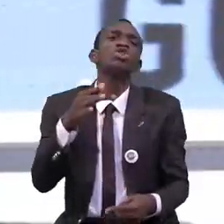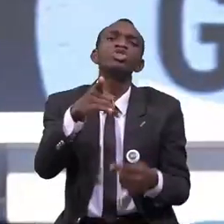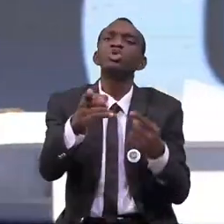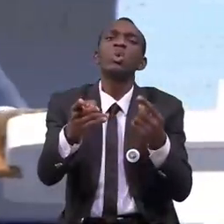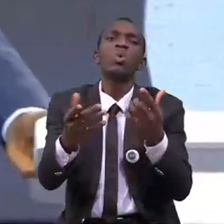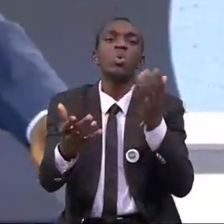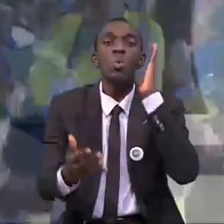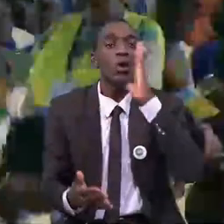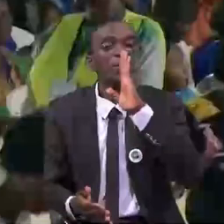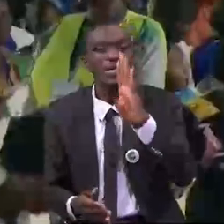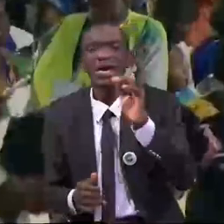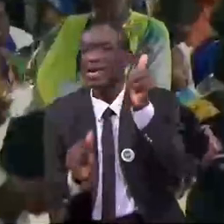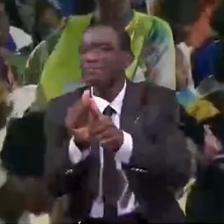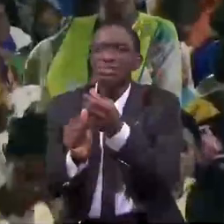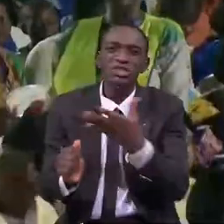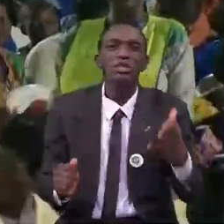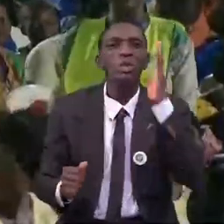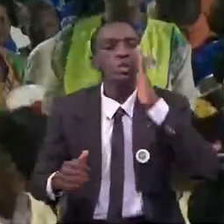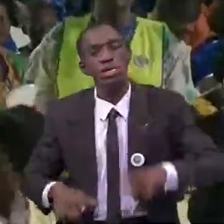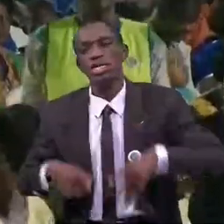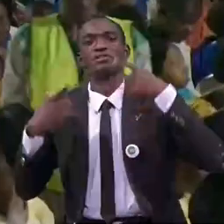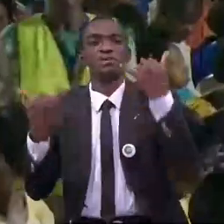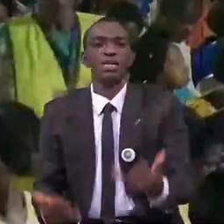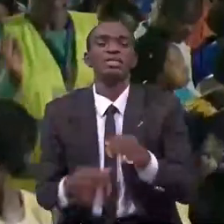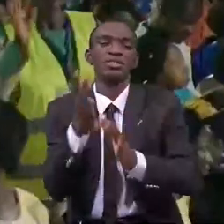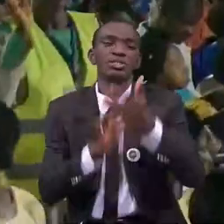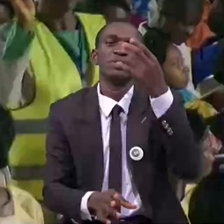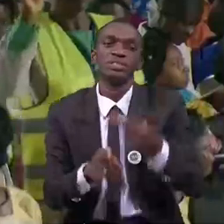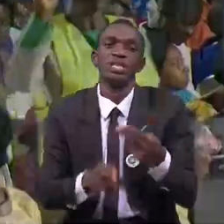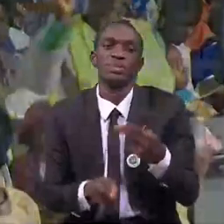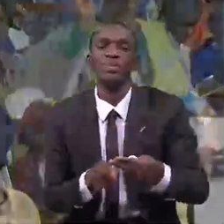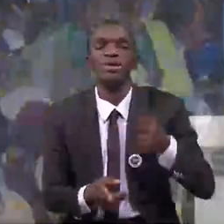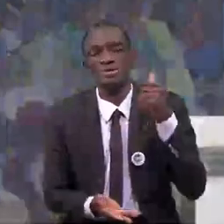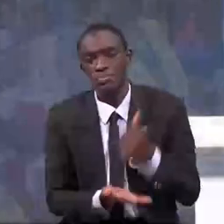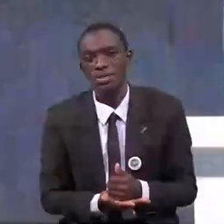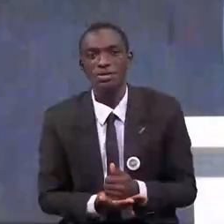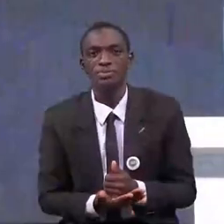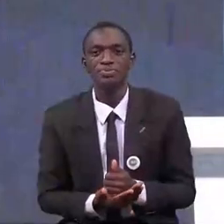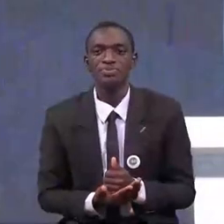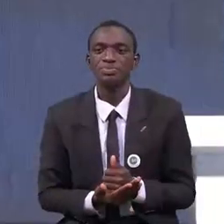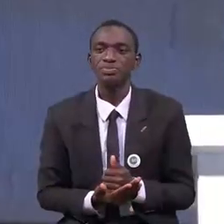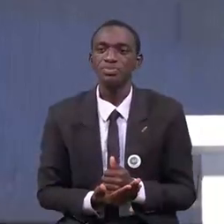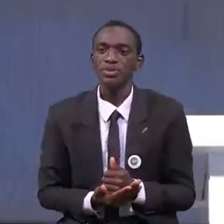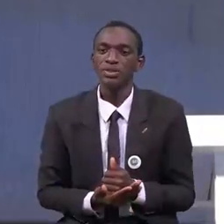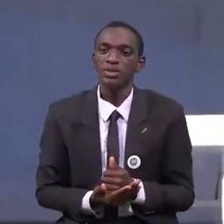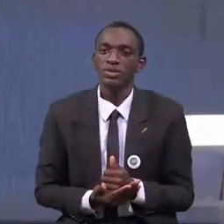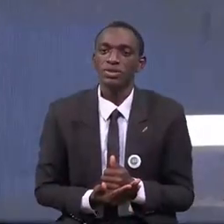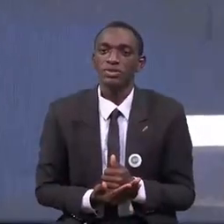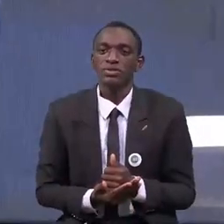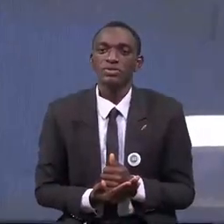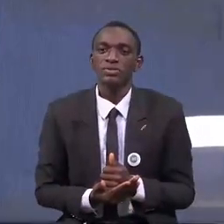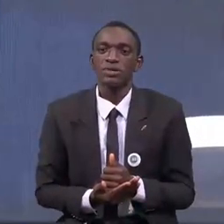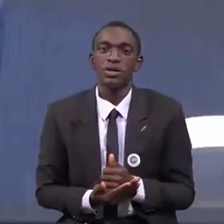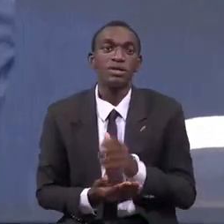votre votre aspiration enteré morte reprendra vie ce